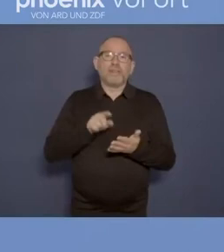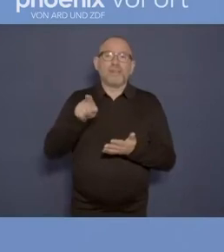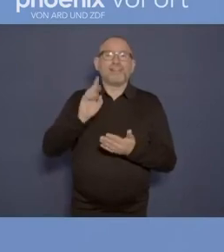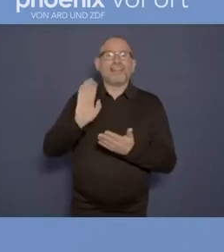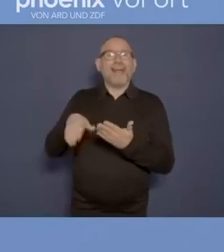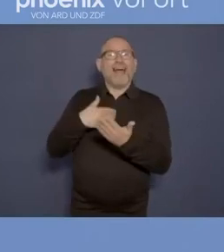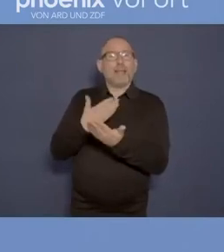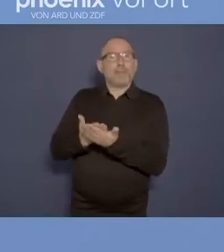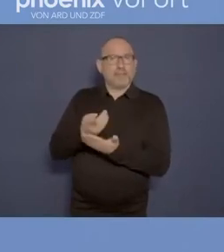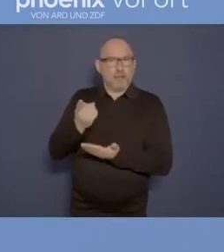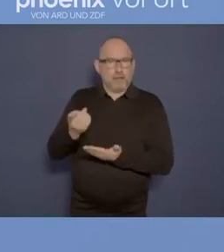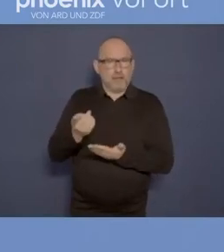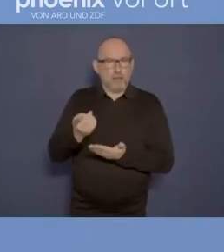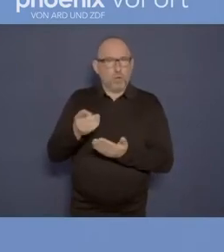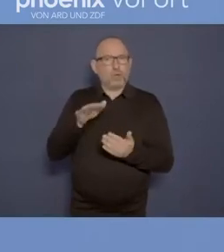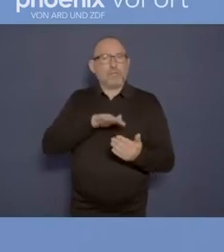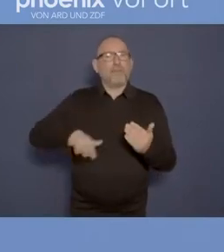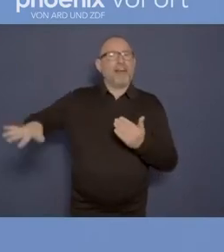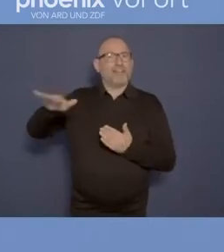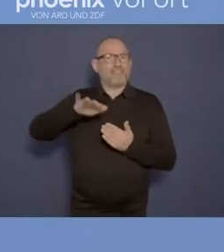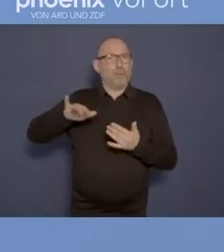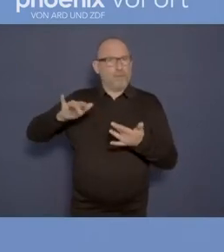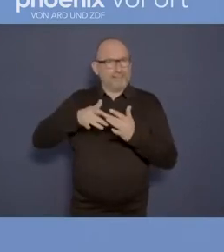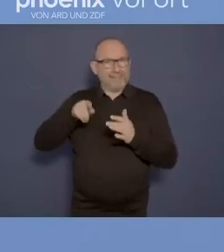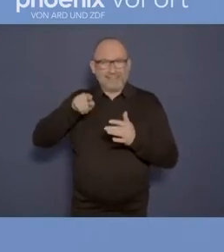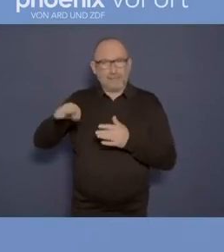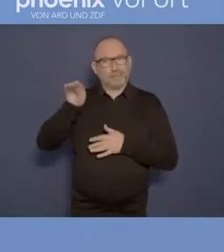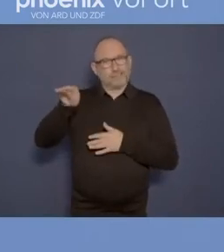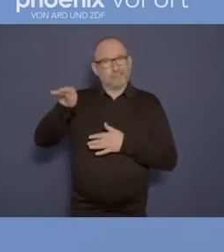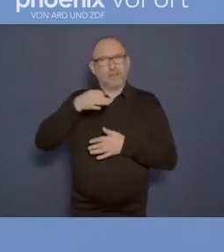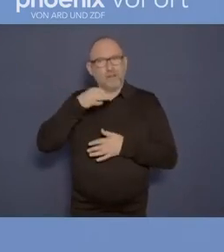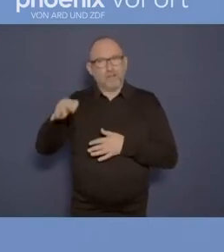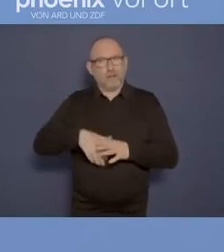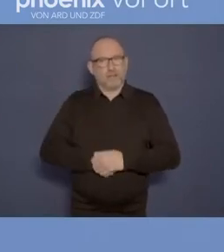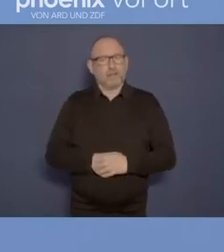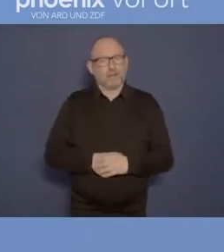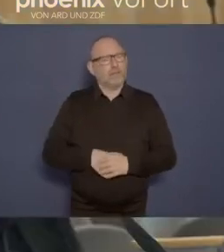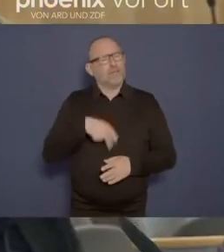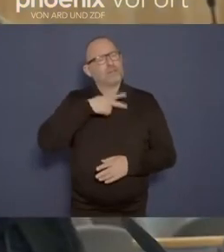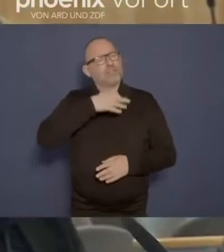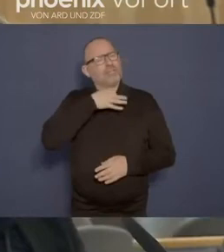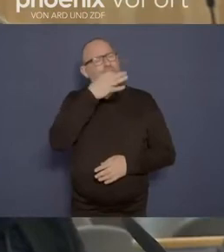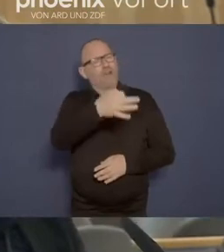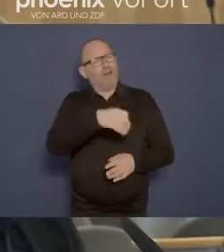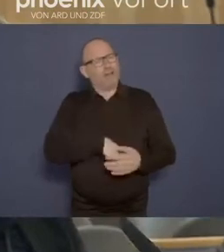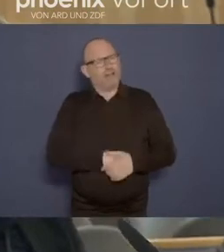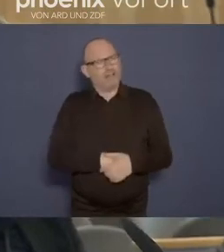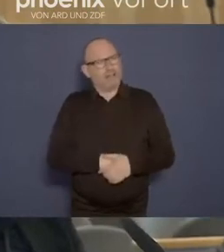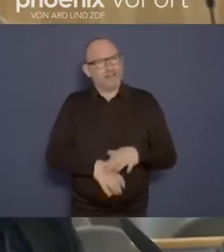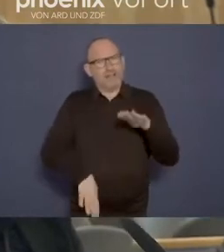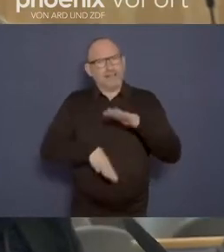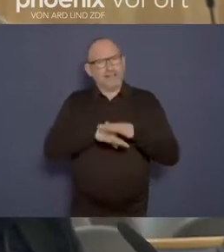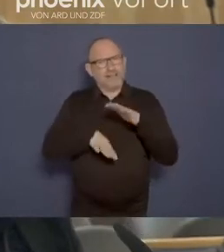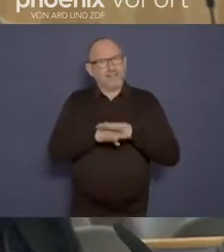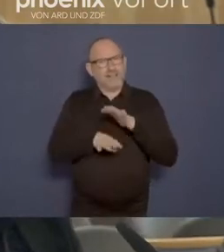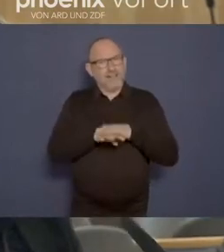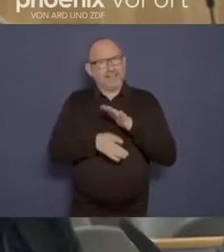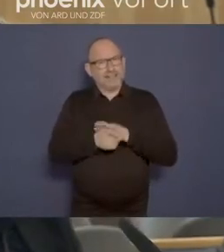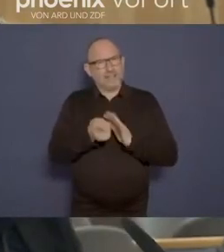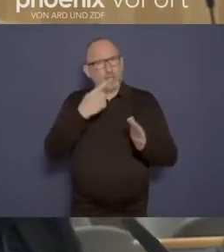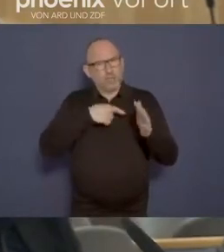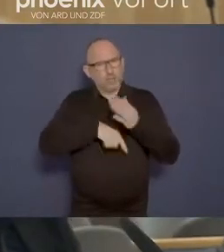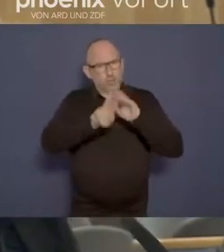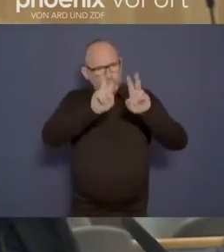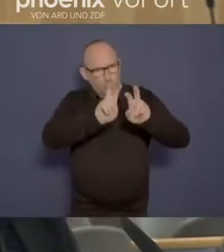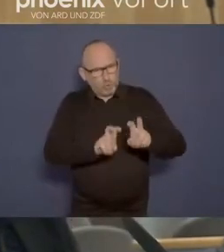und die Plattformen anzusprechen. Verständnisfrage. Sie haben ja aber mit dem Netzwerkdurchsuchungsgesetz in die eine